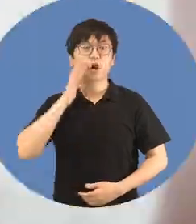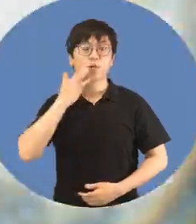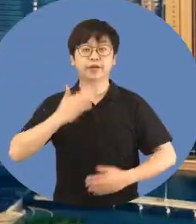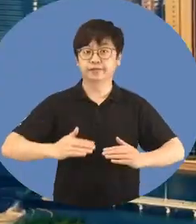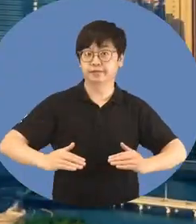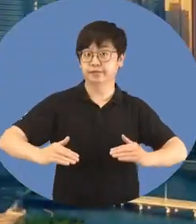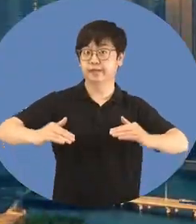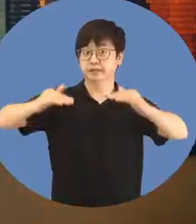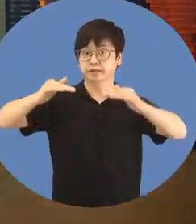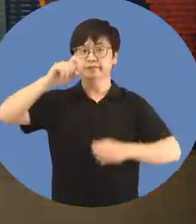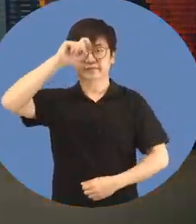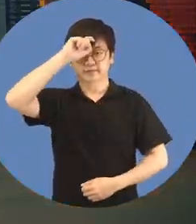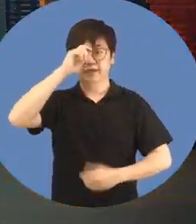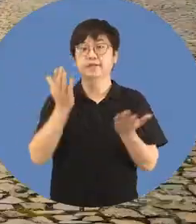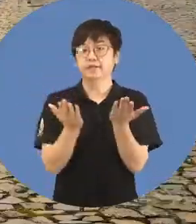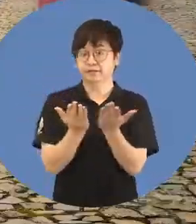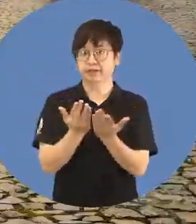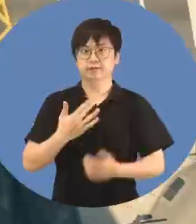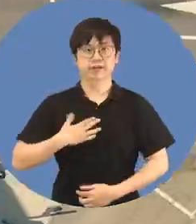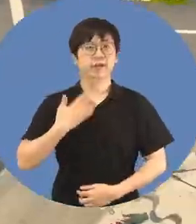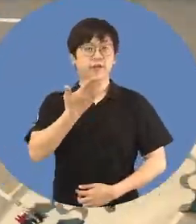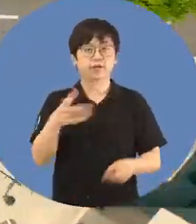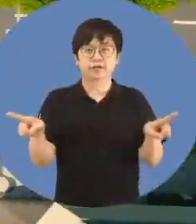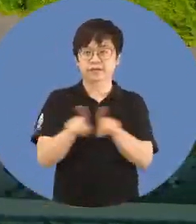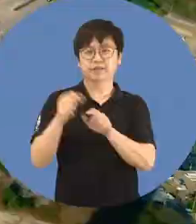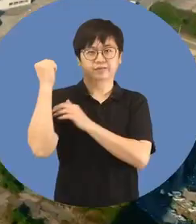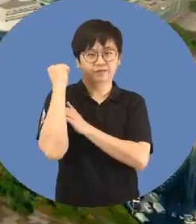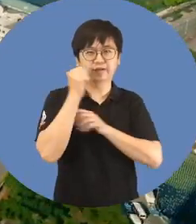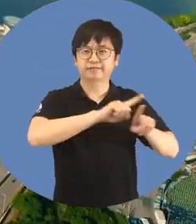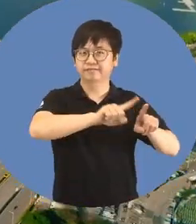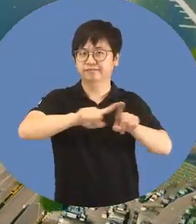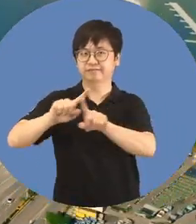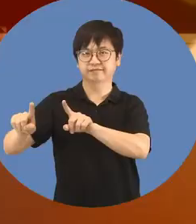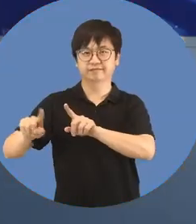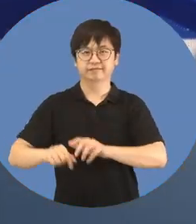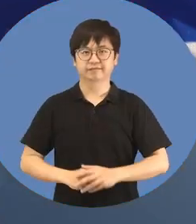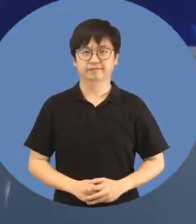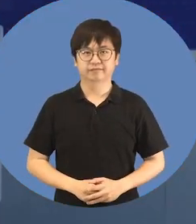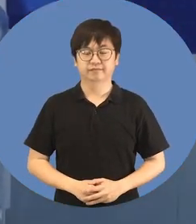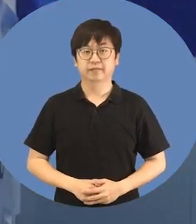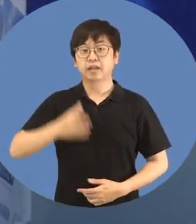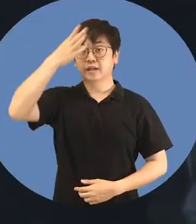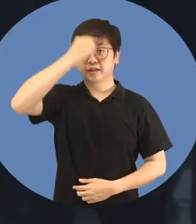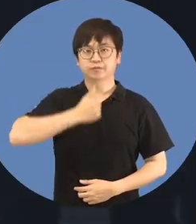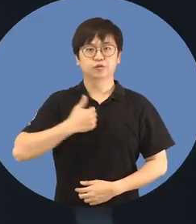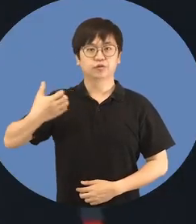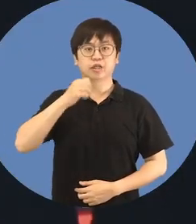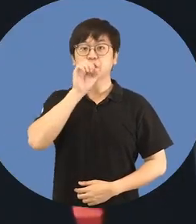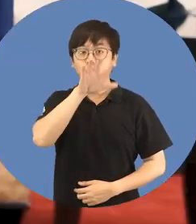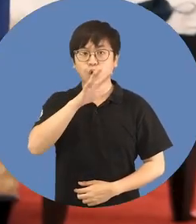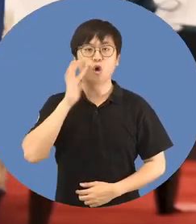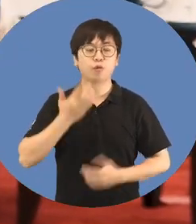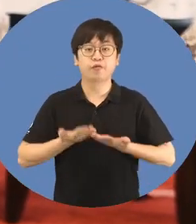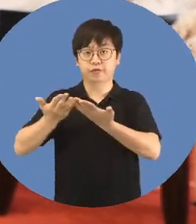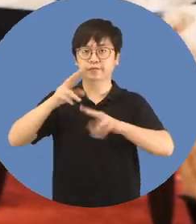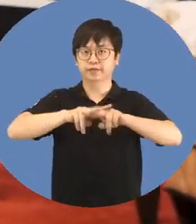O crescimento de Macau era prova de cada passo resultante dos nossos esforços em conjunto. 習近平話：澳門回